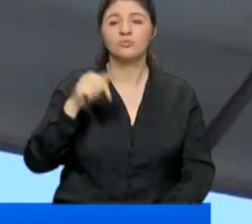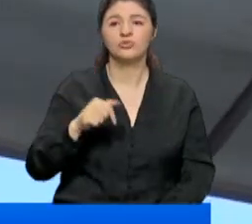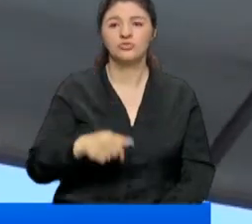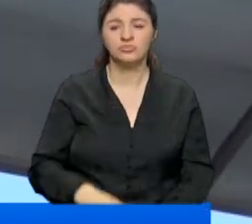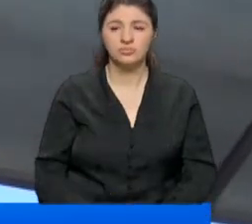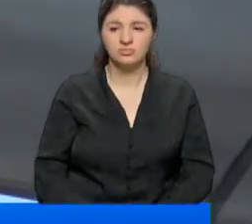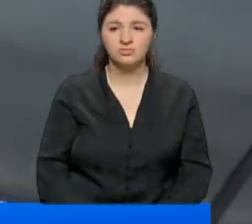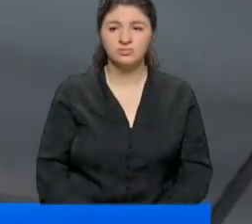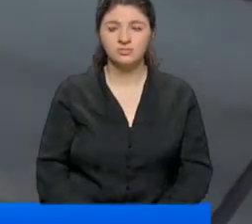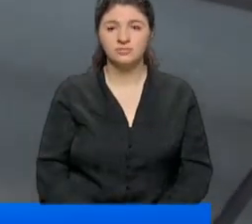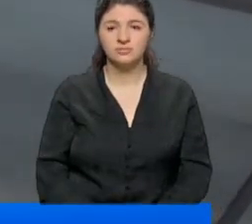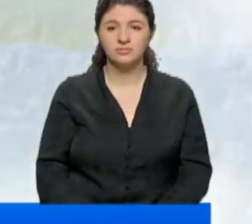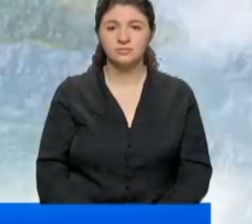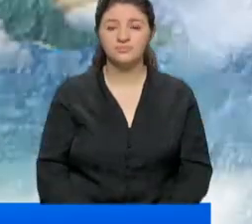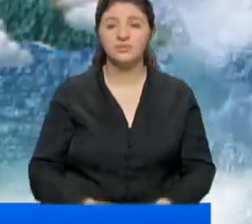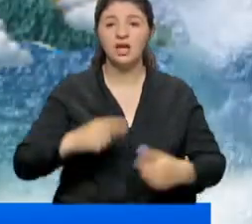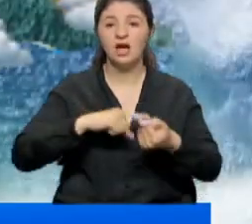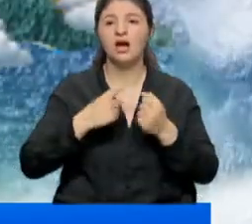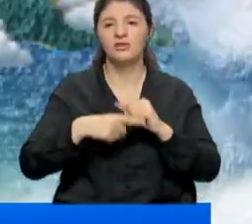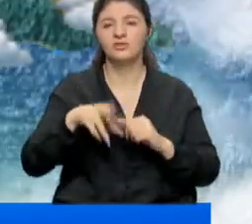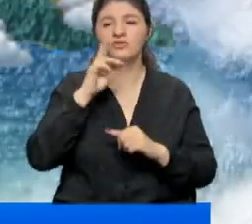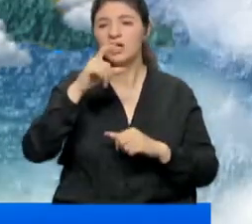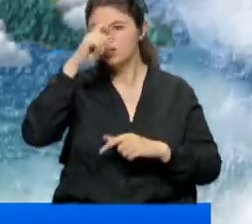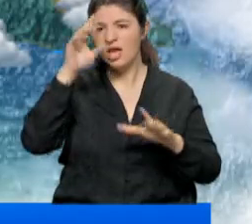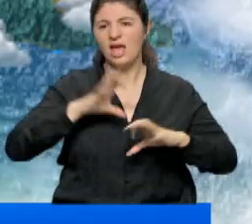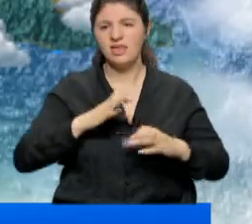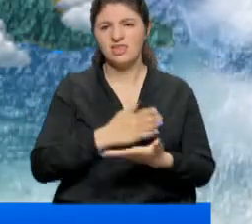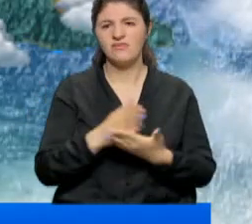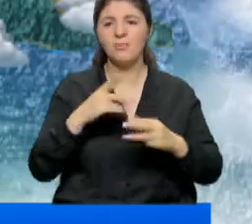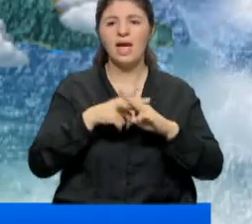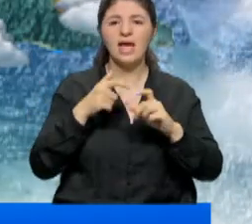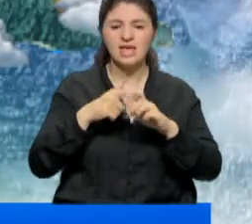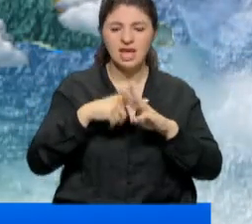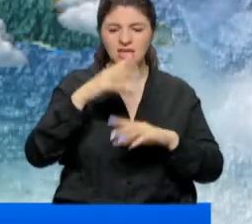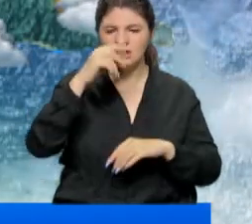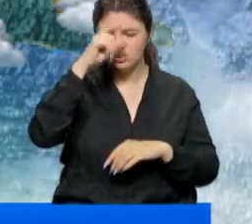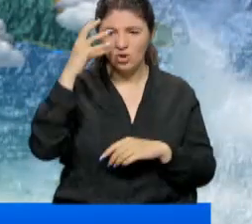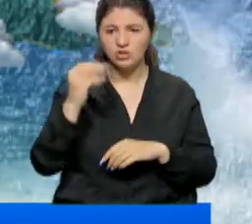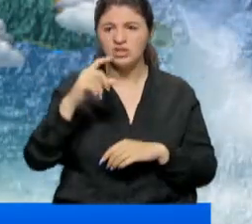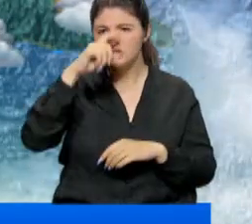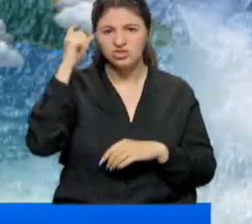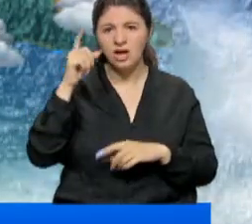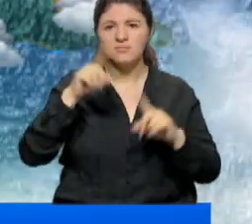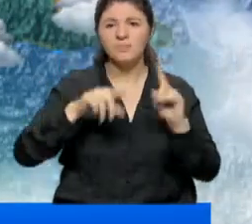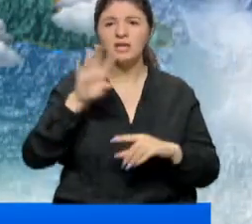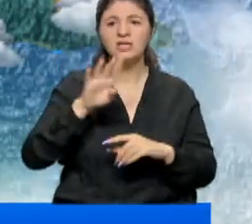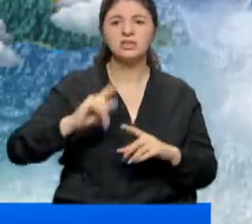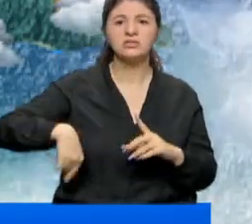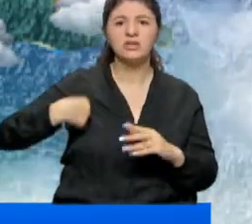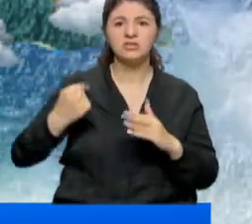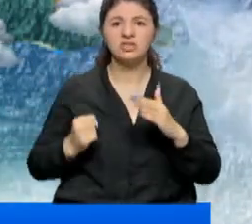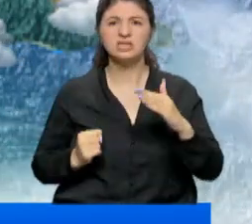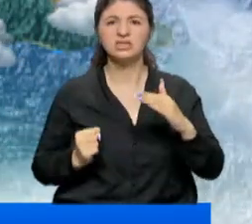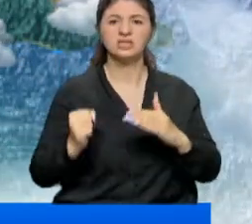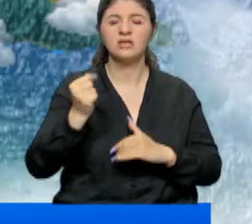bugün bu hafta sonunda sıcak etki devam edecek Ege daha da ısınacak sıcaklıklar yer yer 40°